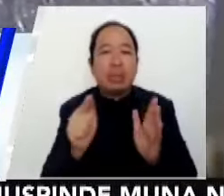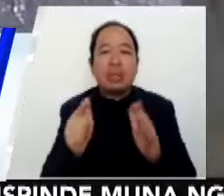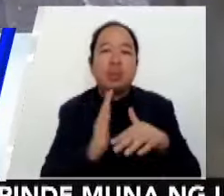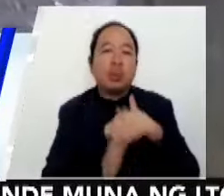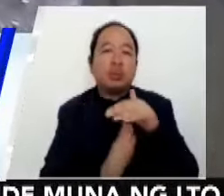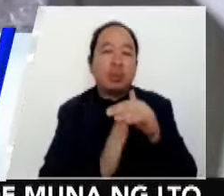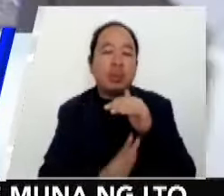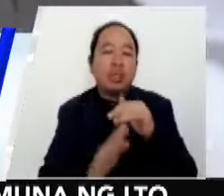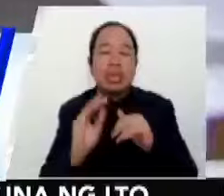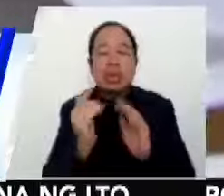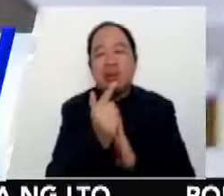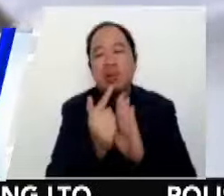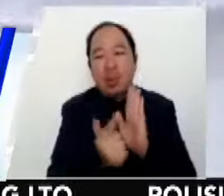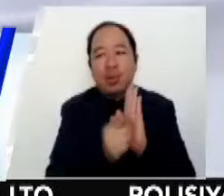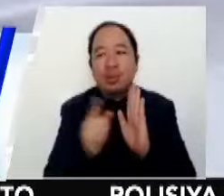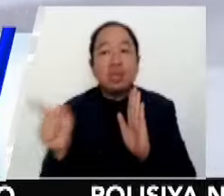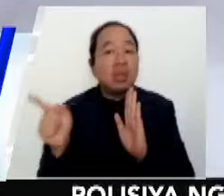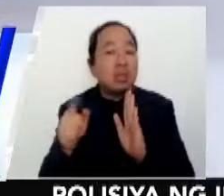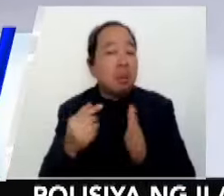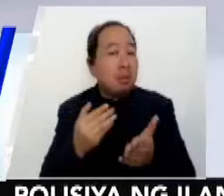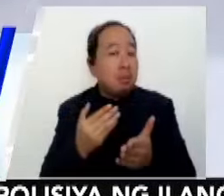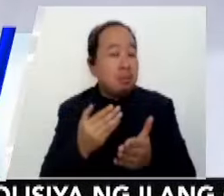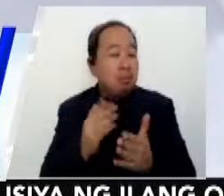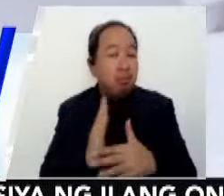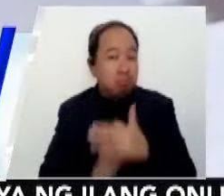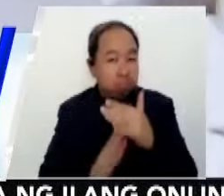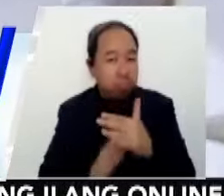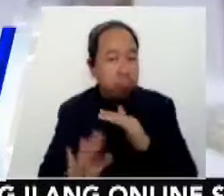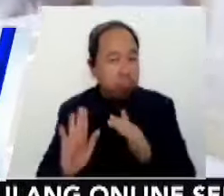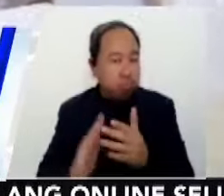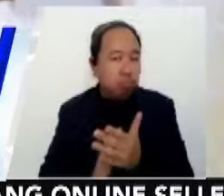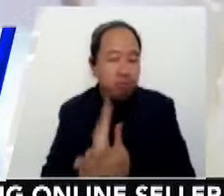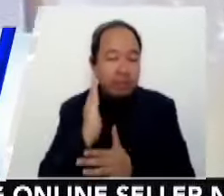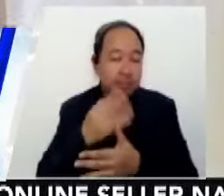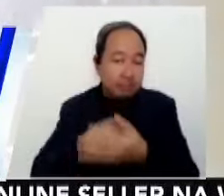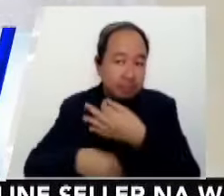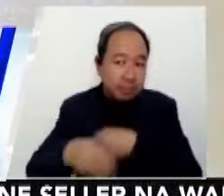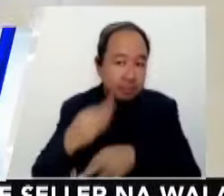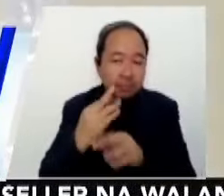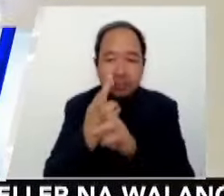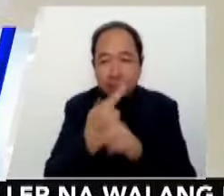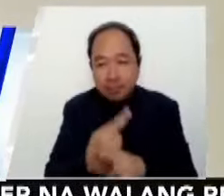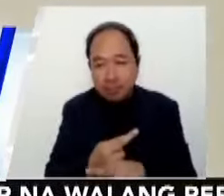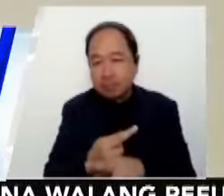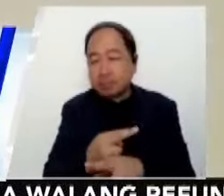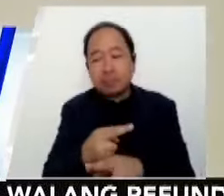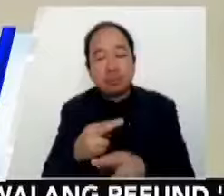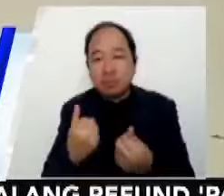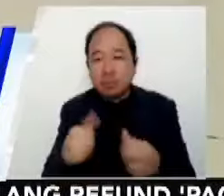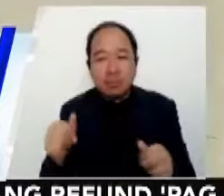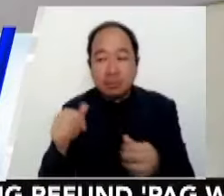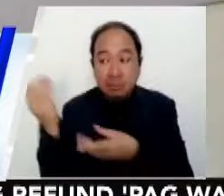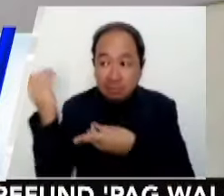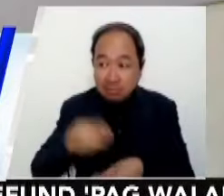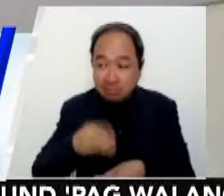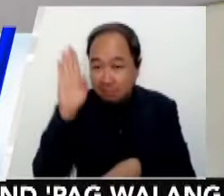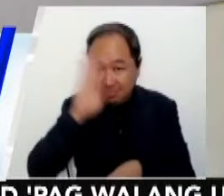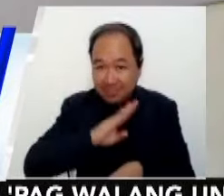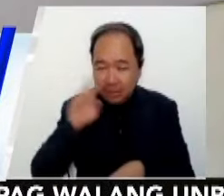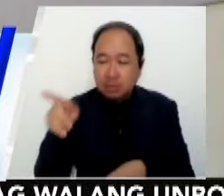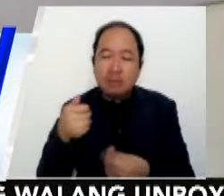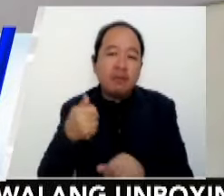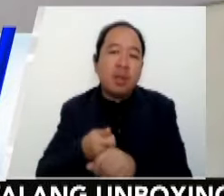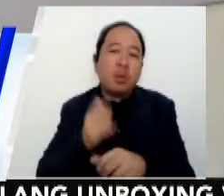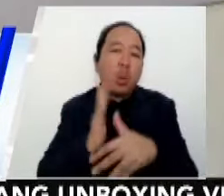daw ng mamimili na palitan, i-refund o iparepair ang anumang sirang produktong na-deliver sa ilalim ng Consumer Act. Hindi kailangan